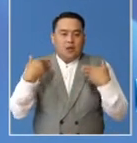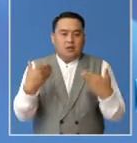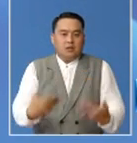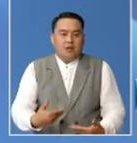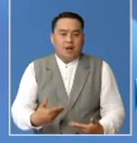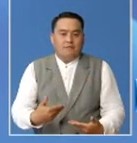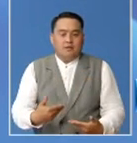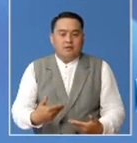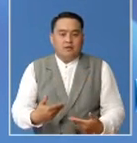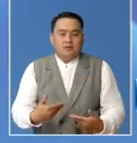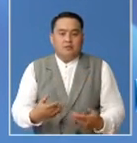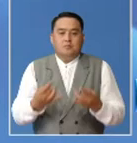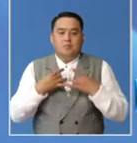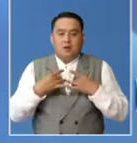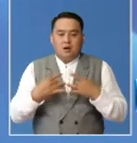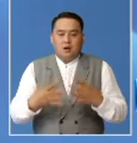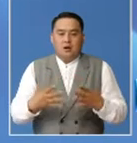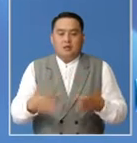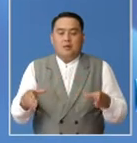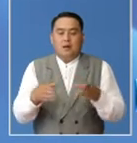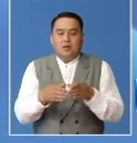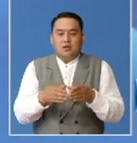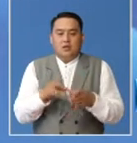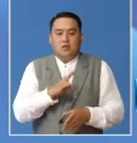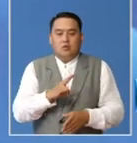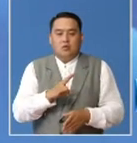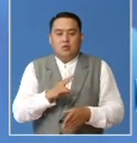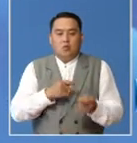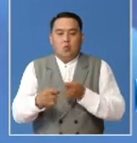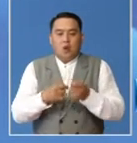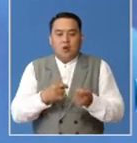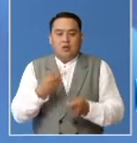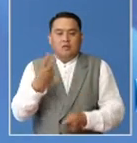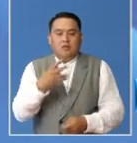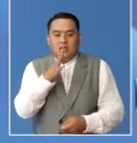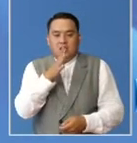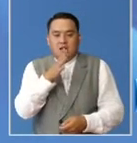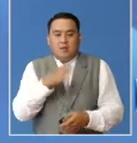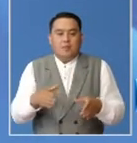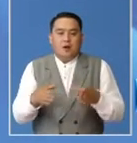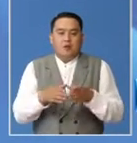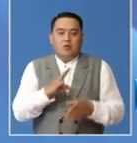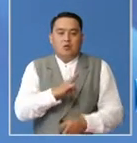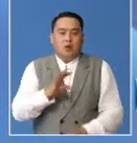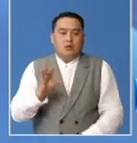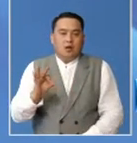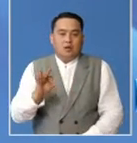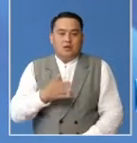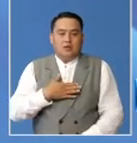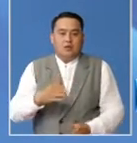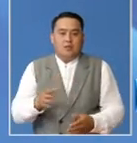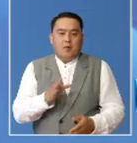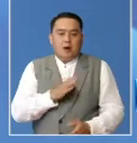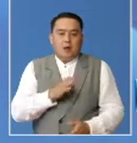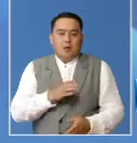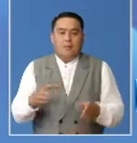ветеранов, от имени партийной организации, которую я возглавляю уже 20 лет, партийная организация «Нур-Отан», наша самая